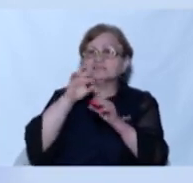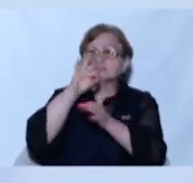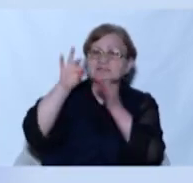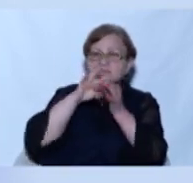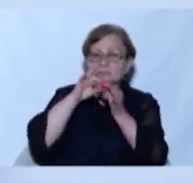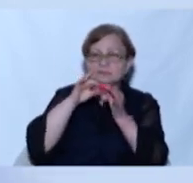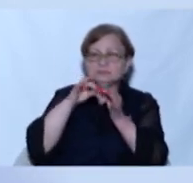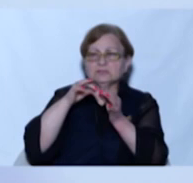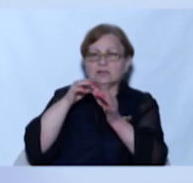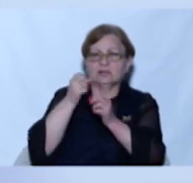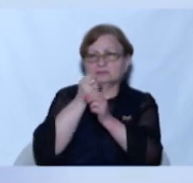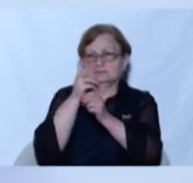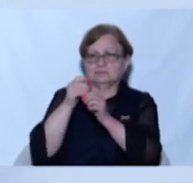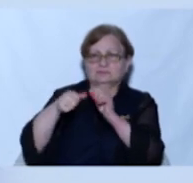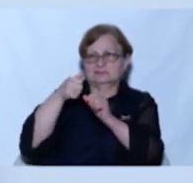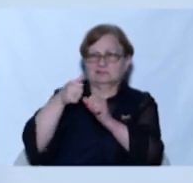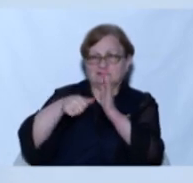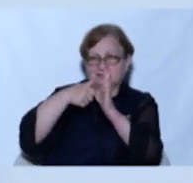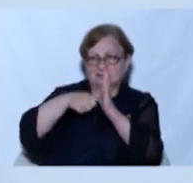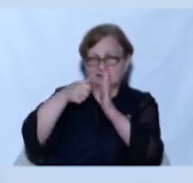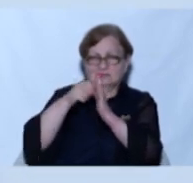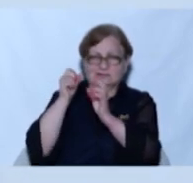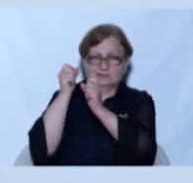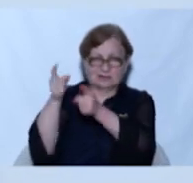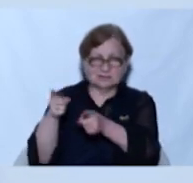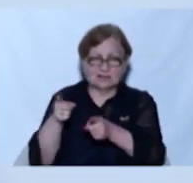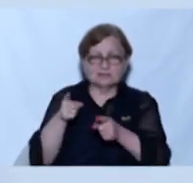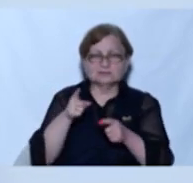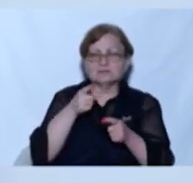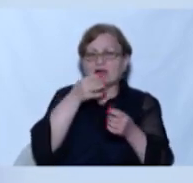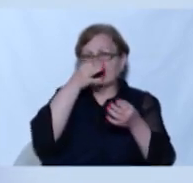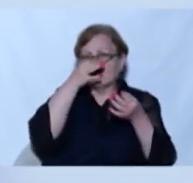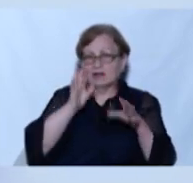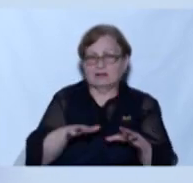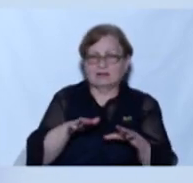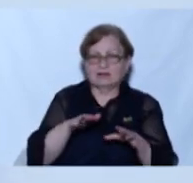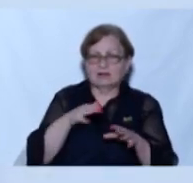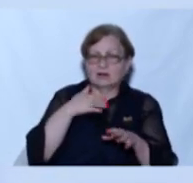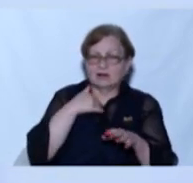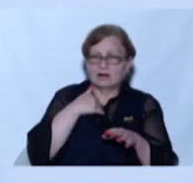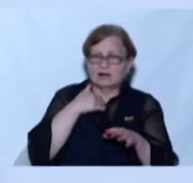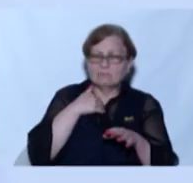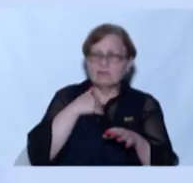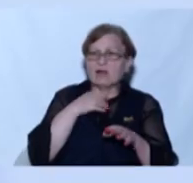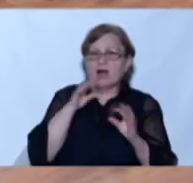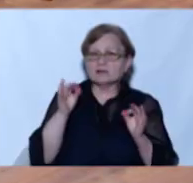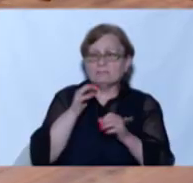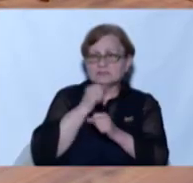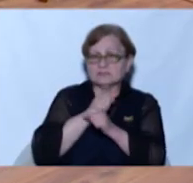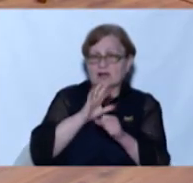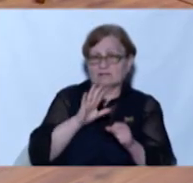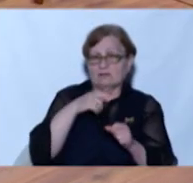და ტოვებს ქმნილებას. აი ცნობილია როდენის ფრაზა, როდესაც თქვა მან, რომ მე არაფერს არ ვქმნი, მე ვიღებ ქვას და